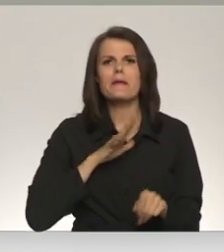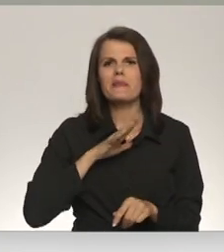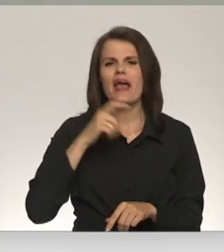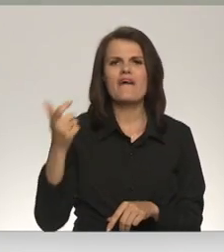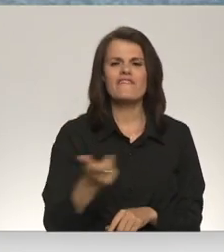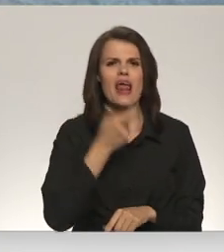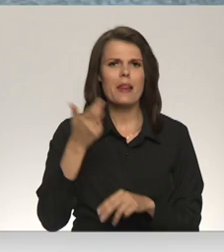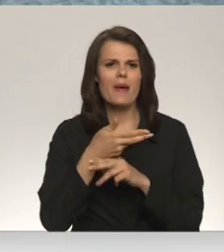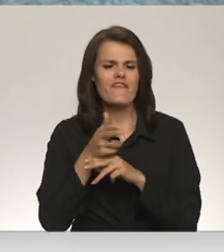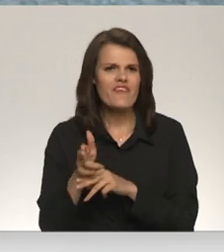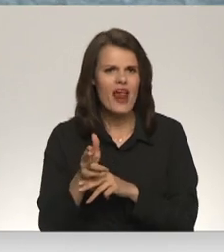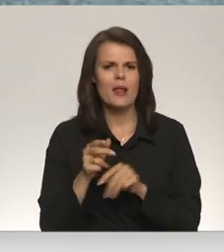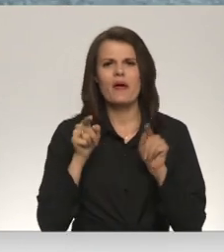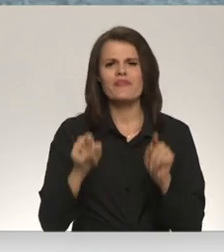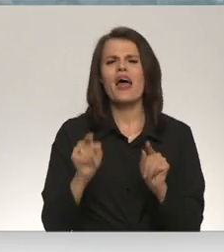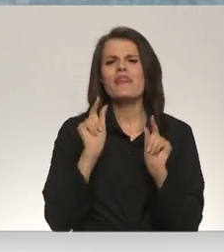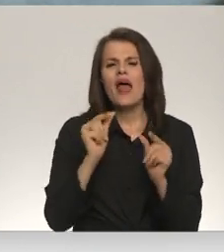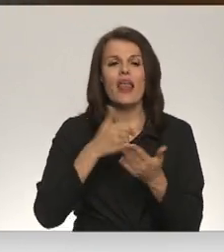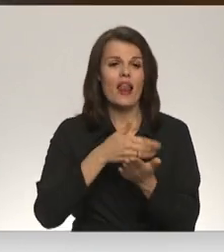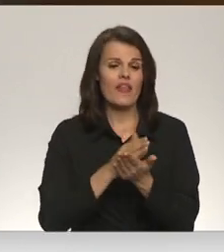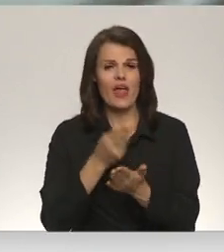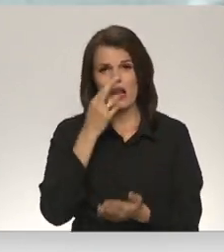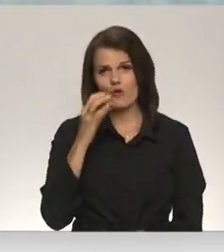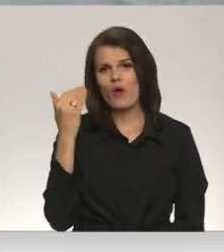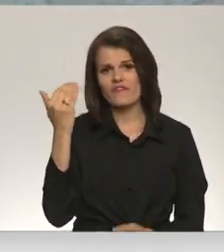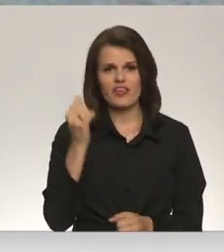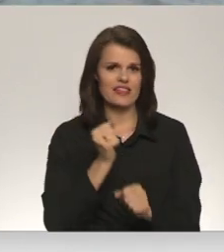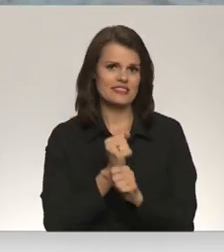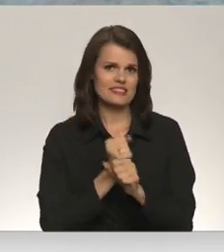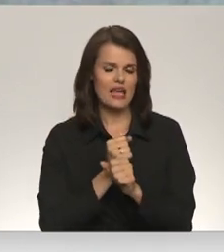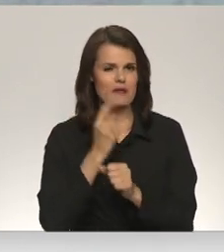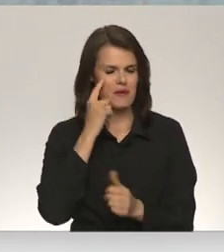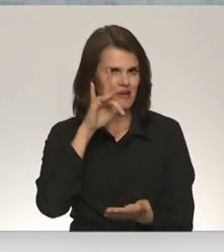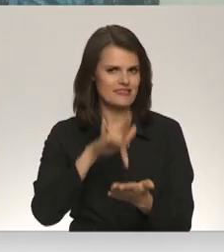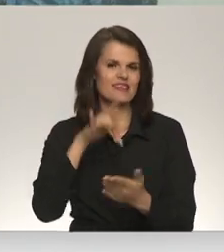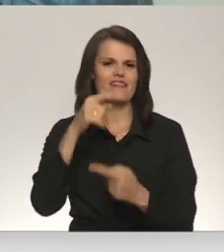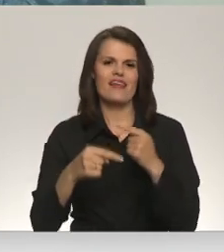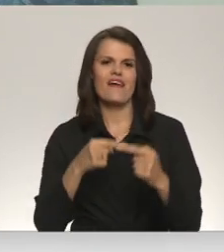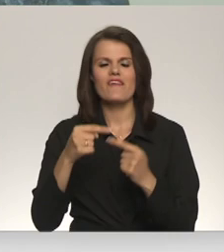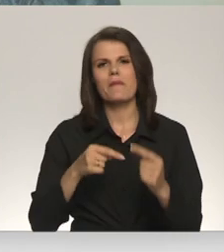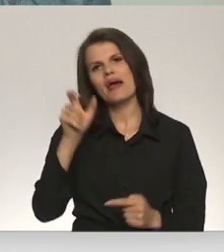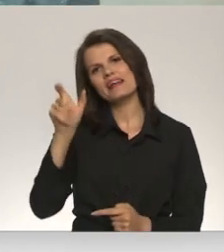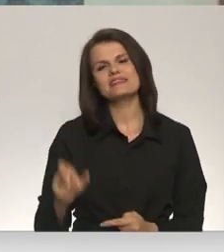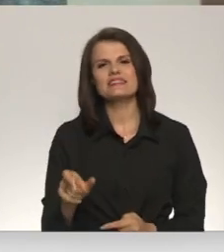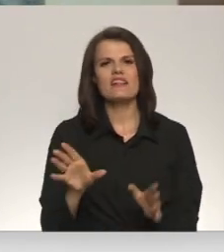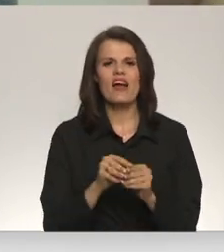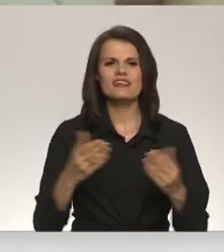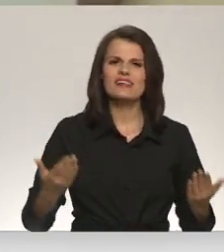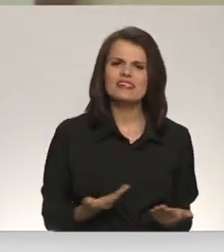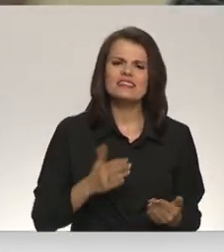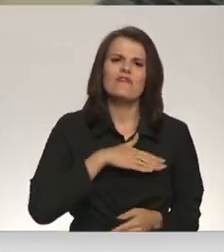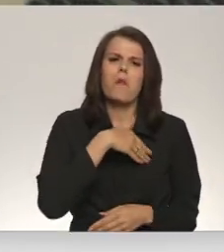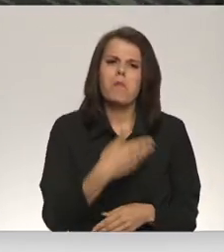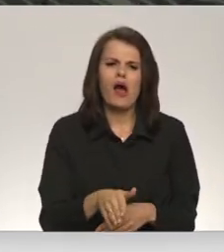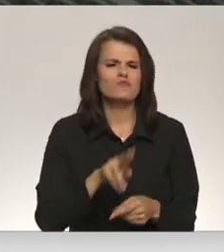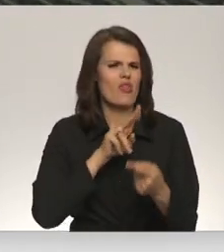liktenim spītējot. Tā ir tikai neliela daļa no Ilzes Indrānes darbiem, kuru centrā Alleš bijis cilvēks ar savu dzīvi un pārdzīvojumiem, neatkarīgi